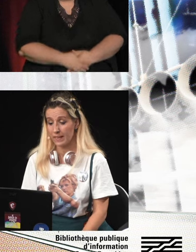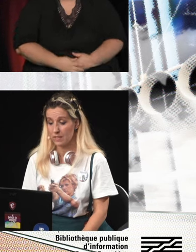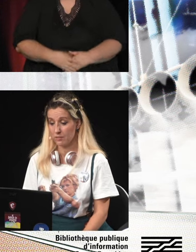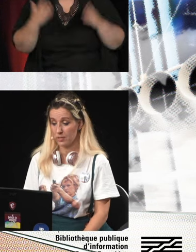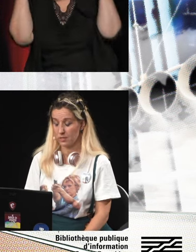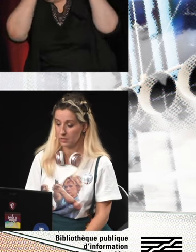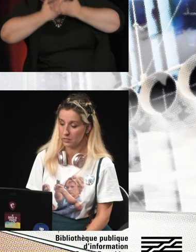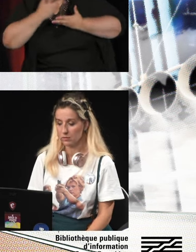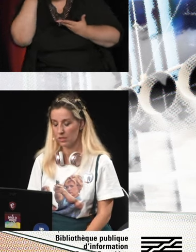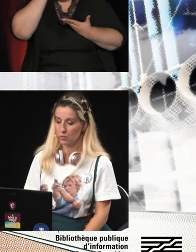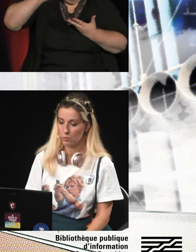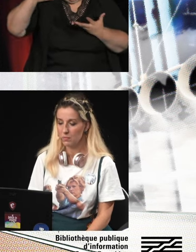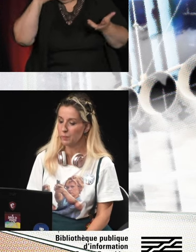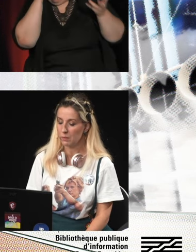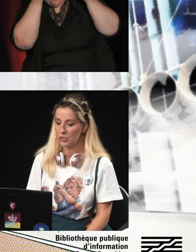Tintin a un rêve